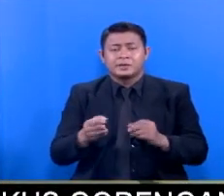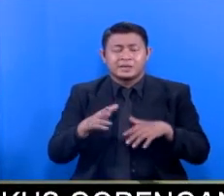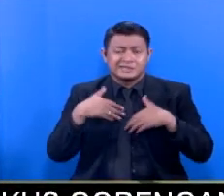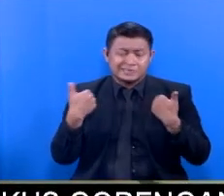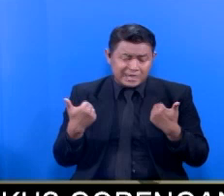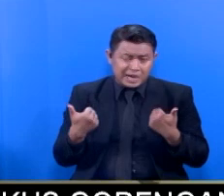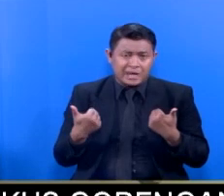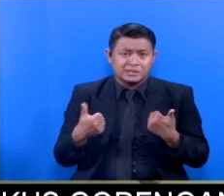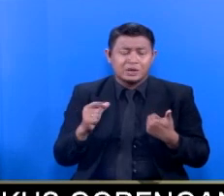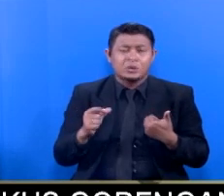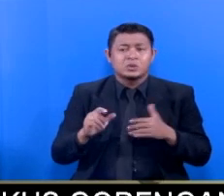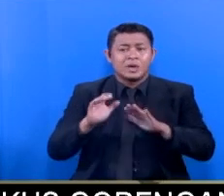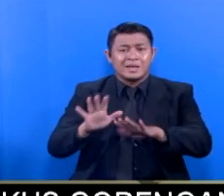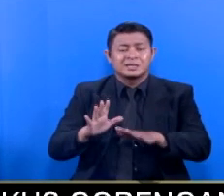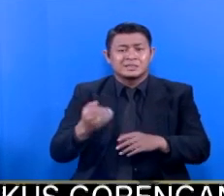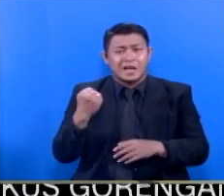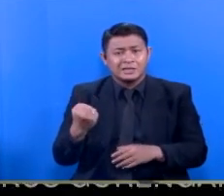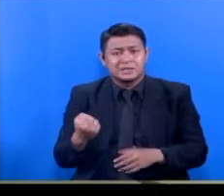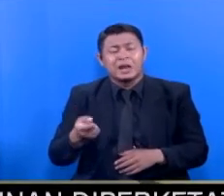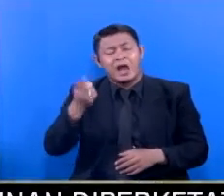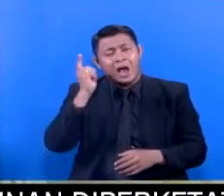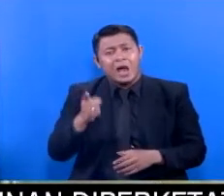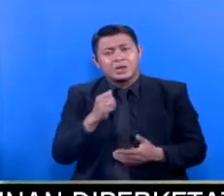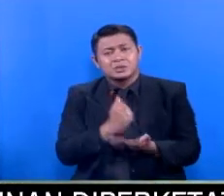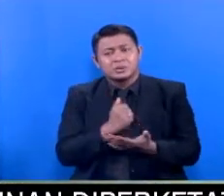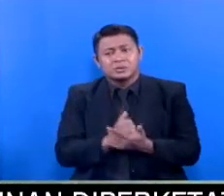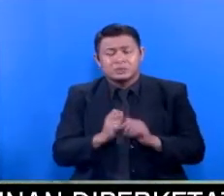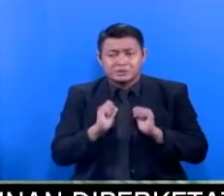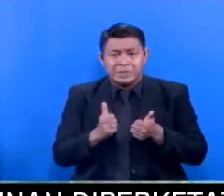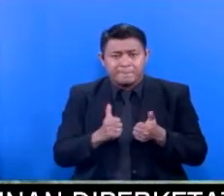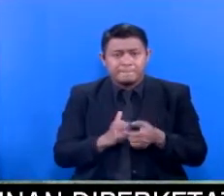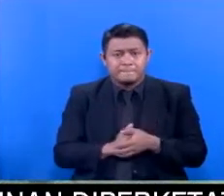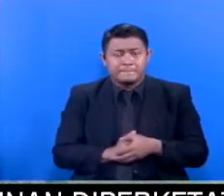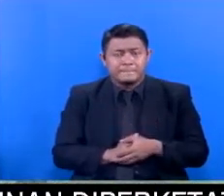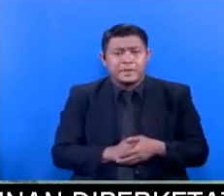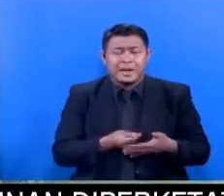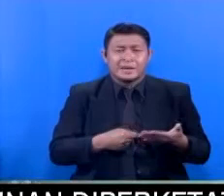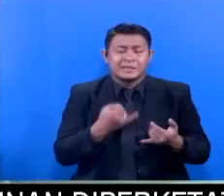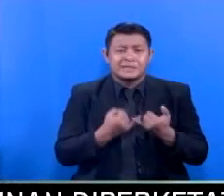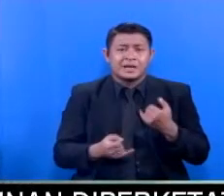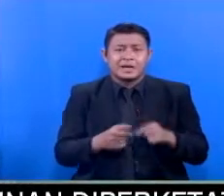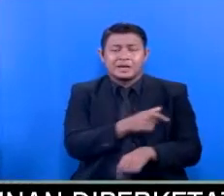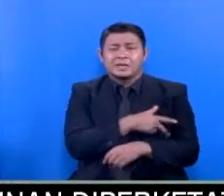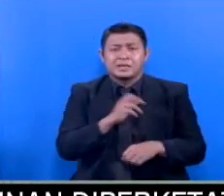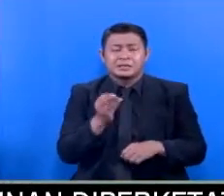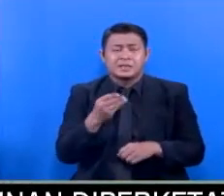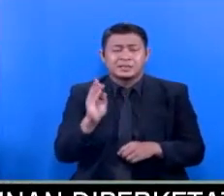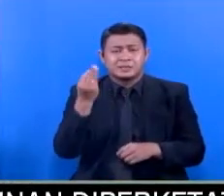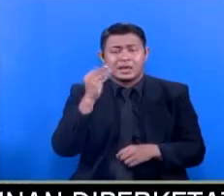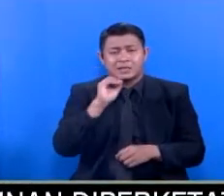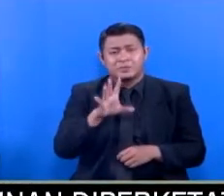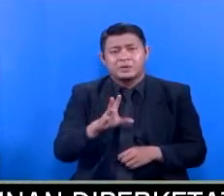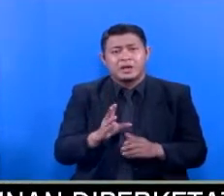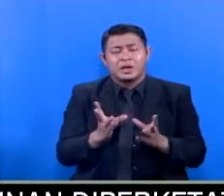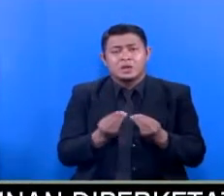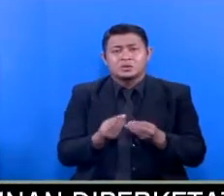menjadi tumpuan untuk mengantisipasi ancaman ini harus betul-betul siap. Data terakhir dari Dinas Kesehatan DKI Jakarta menyebut,